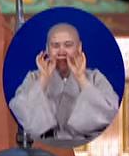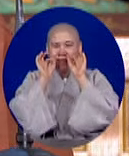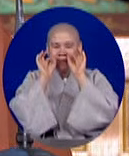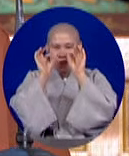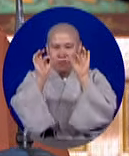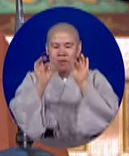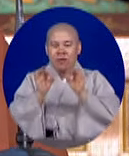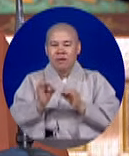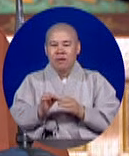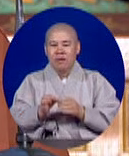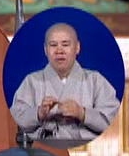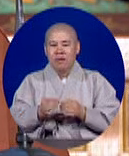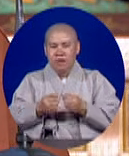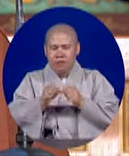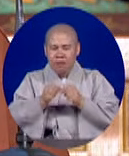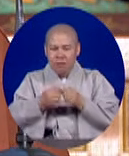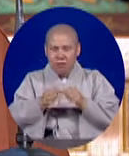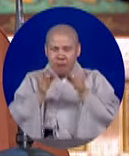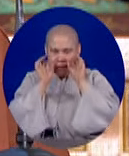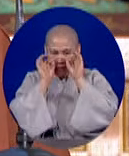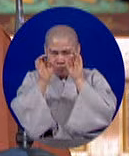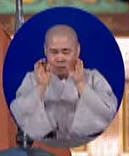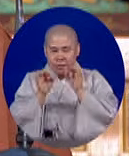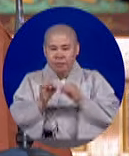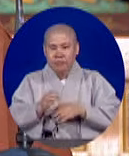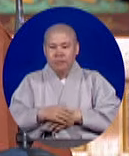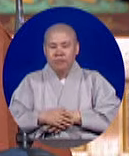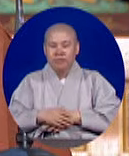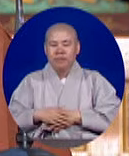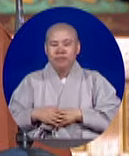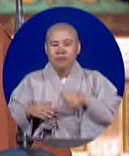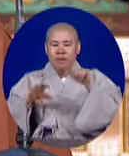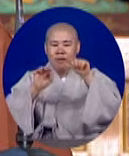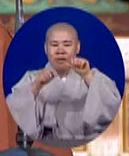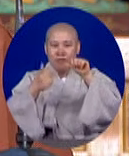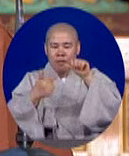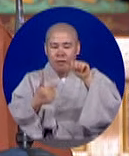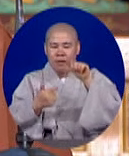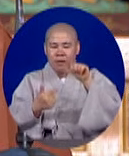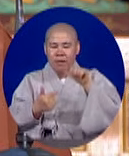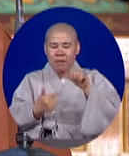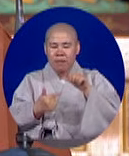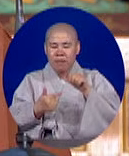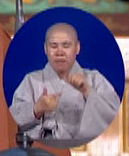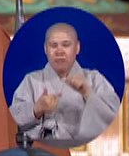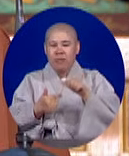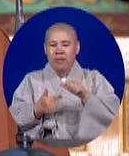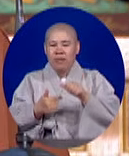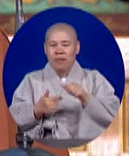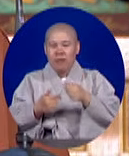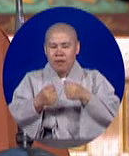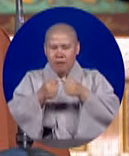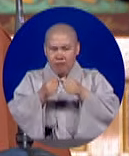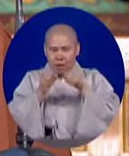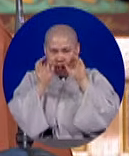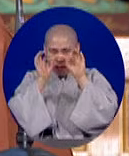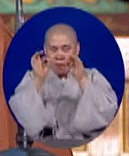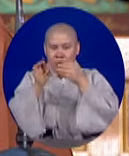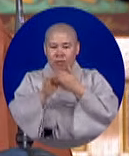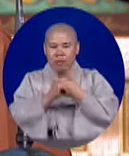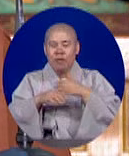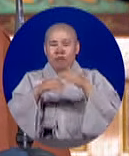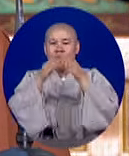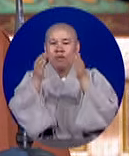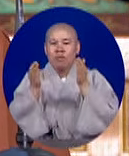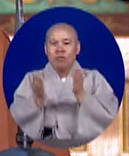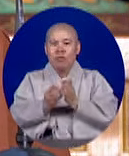이게 꿰뚫어 보는 거죠, 이게요. 그래서 이 오온을 꿰뚫어 보면 다